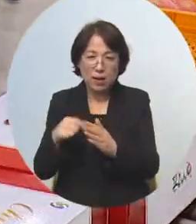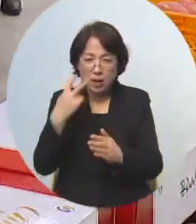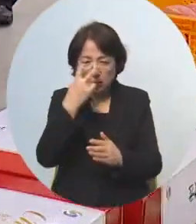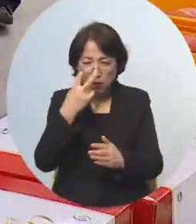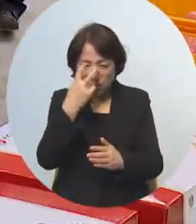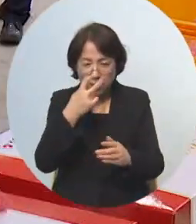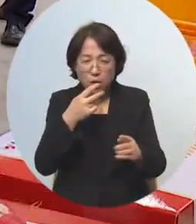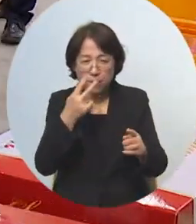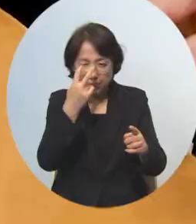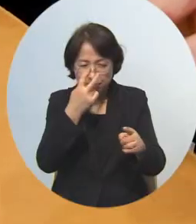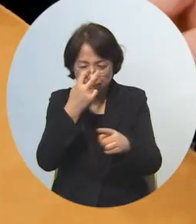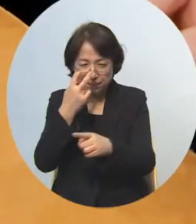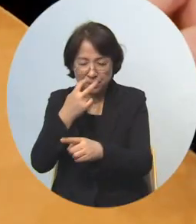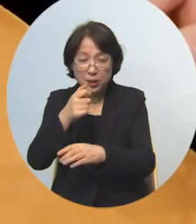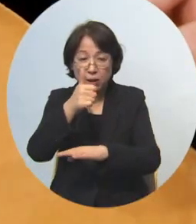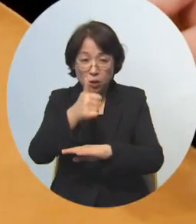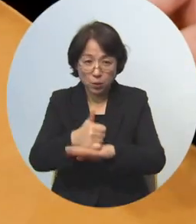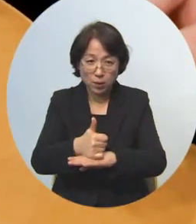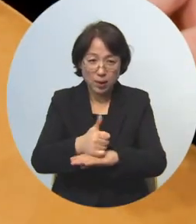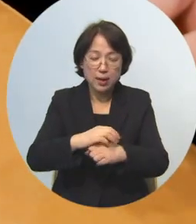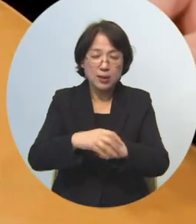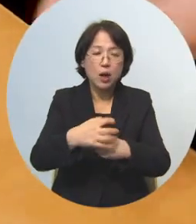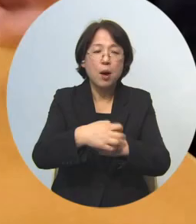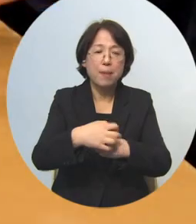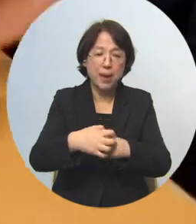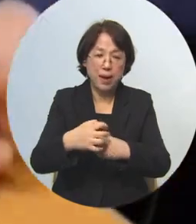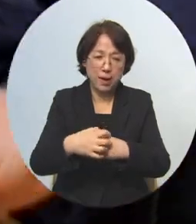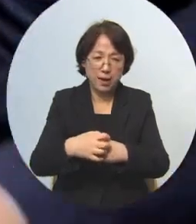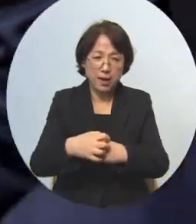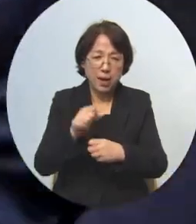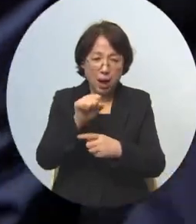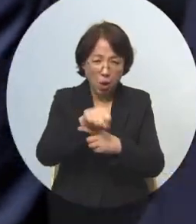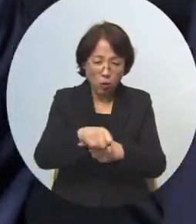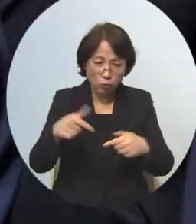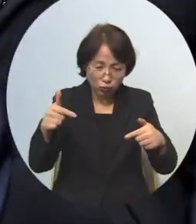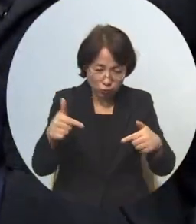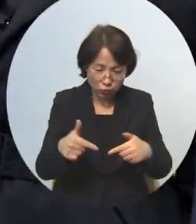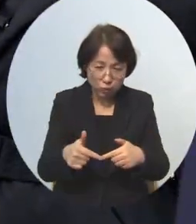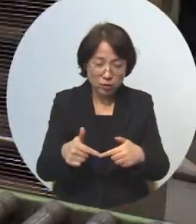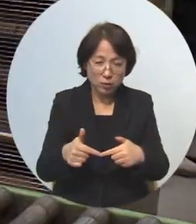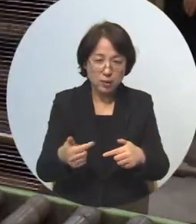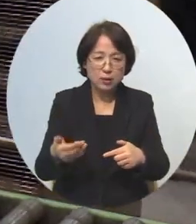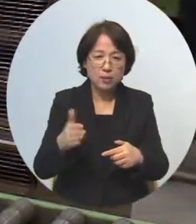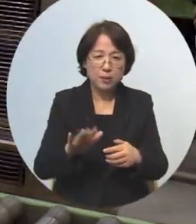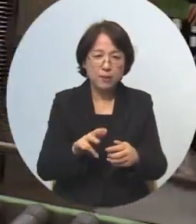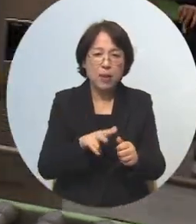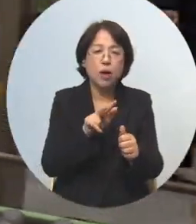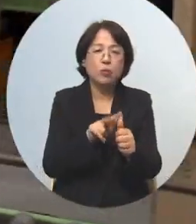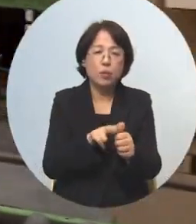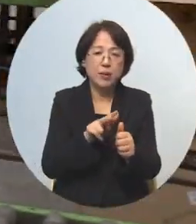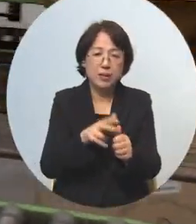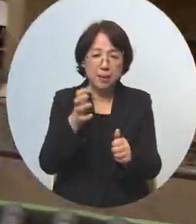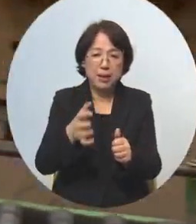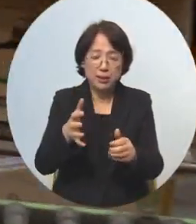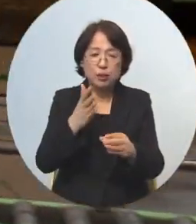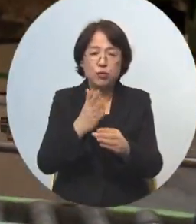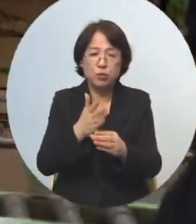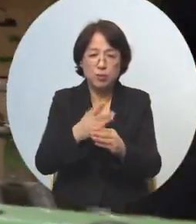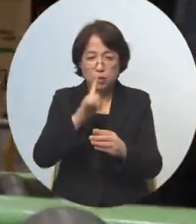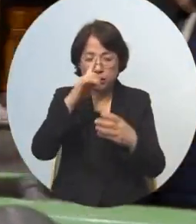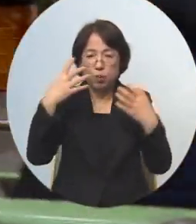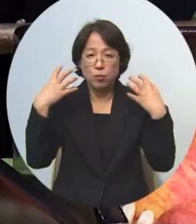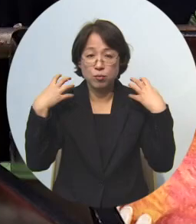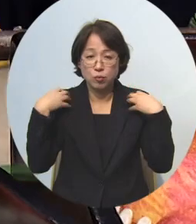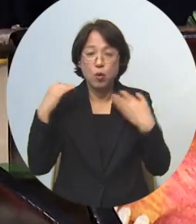결과 사과와 배 생산량이 전반적으로 줄긴 했지만 도매 시장과 대형 마트를 중심으로 정부 공급과